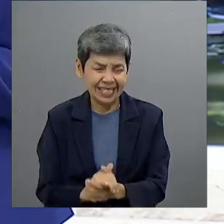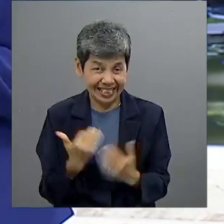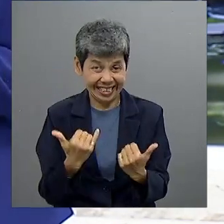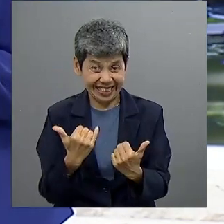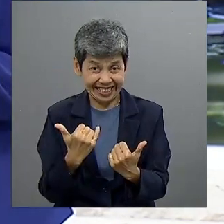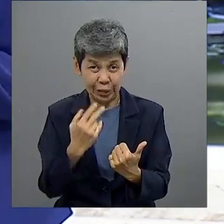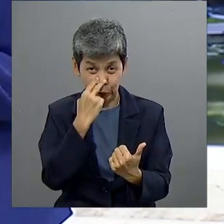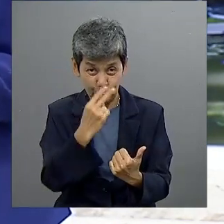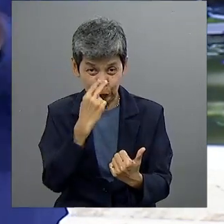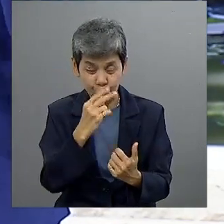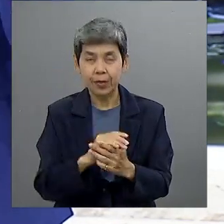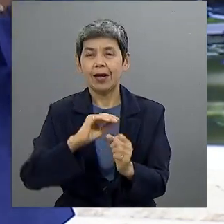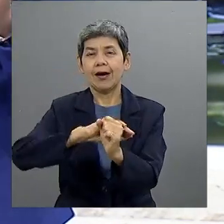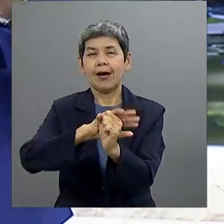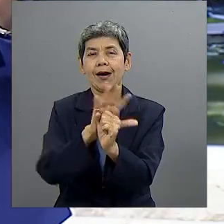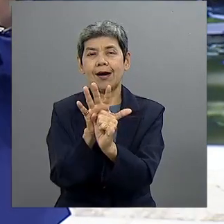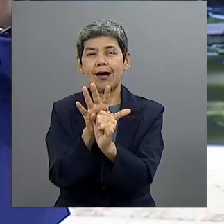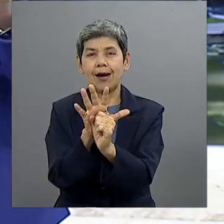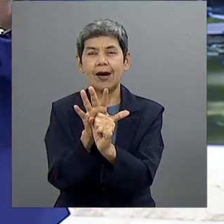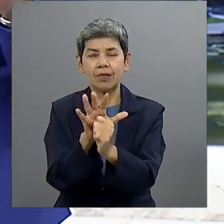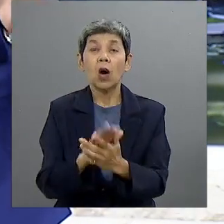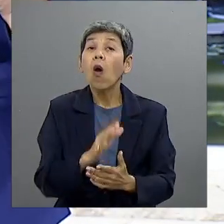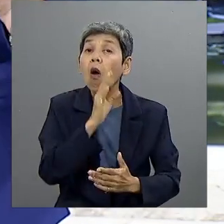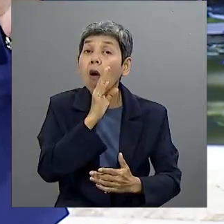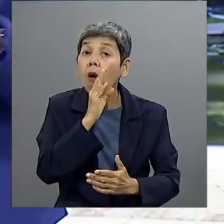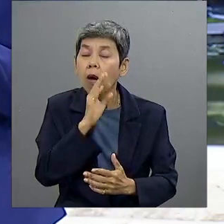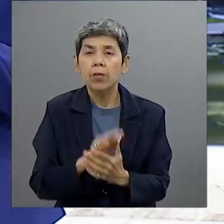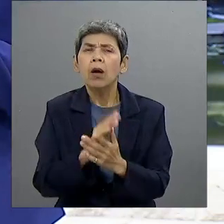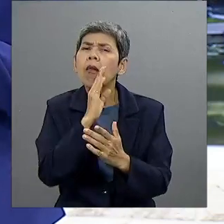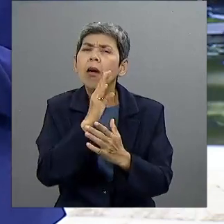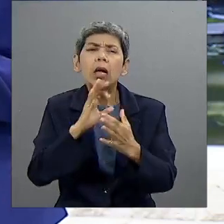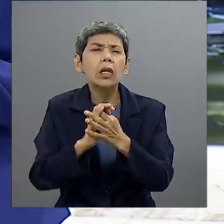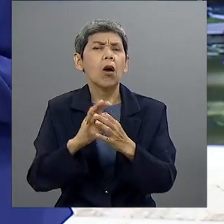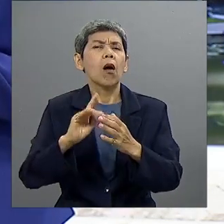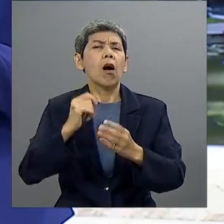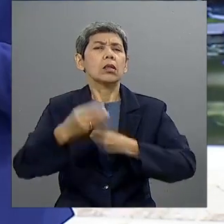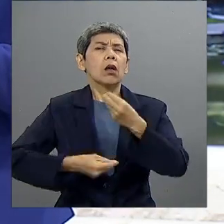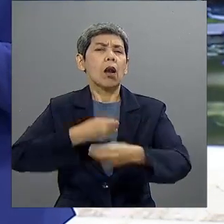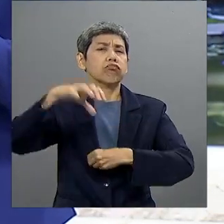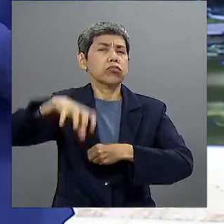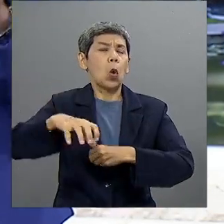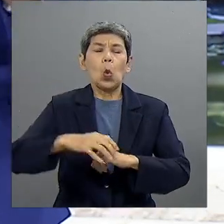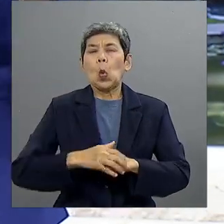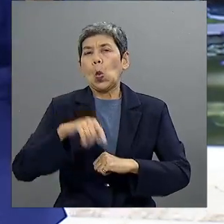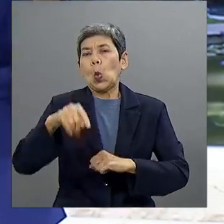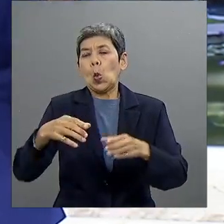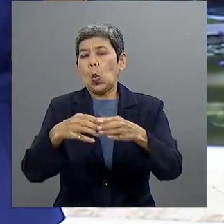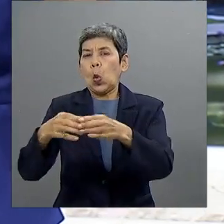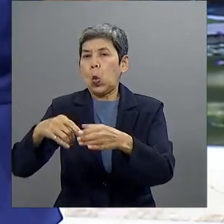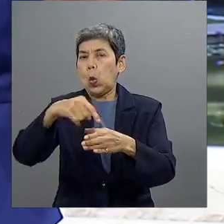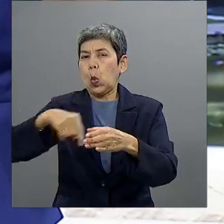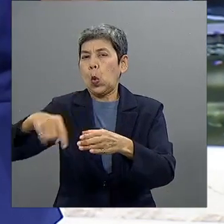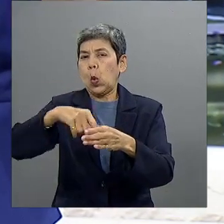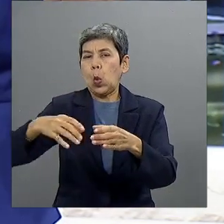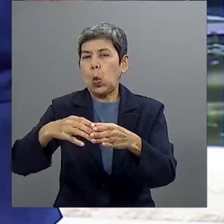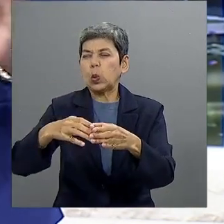ถานการณ์โควิด-19 กันหน่อยนะคะถ้าพูดถึงเรื่องของตลาดถือว่าเป็นแหล่งคลัสเตอร์สำคัญที่เป็นแหล่งแ